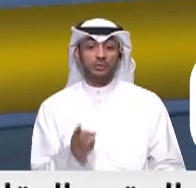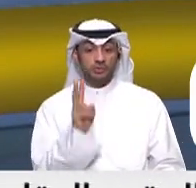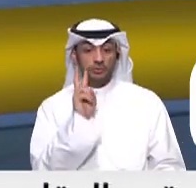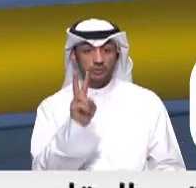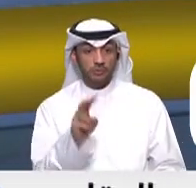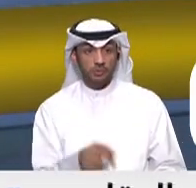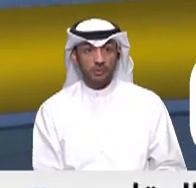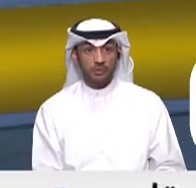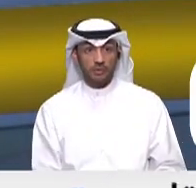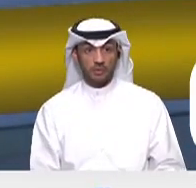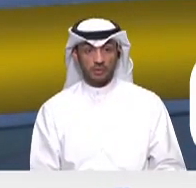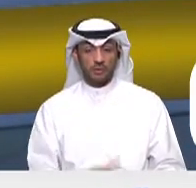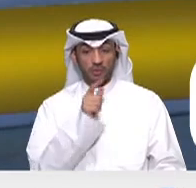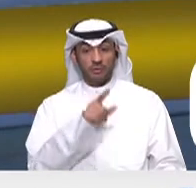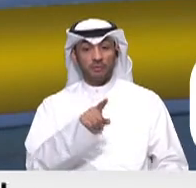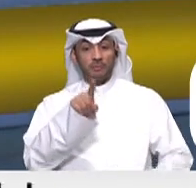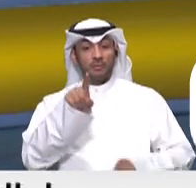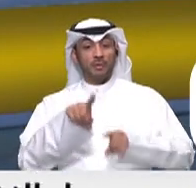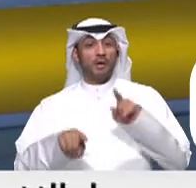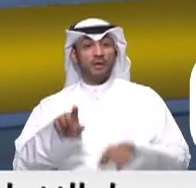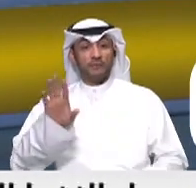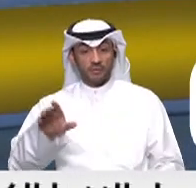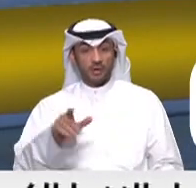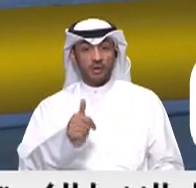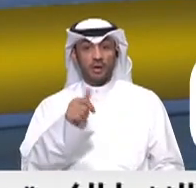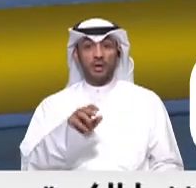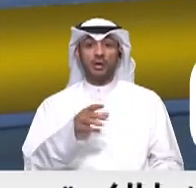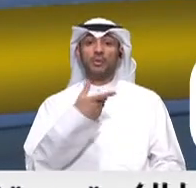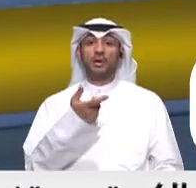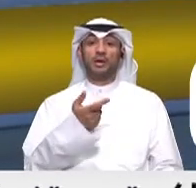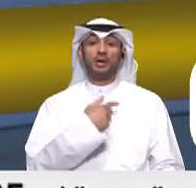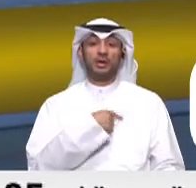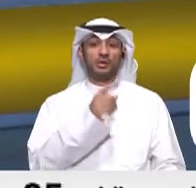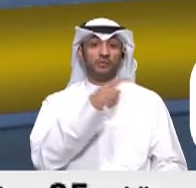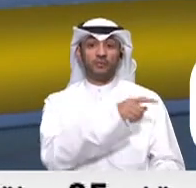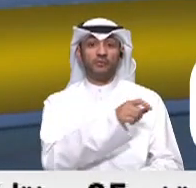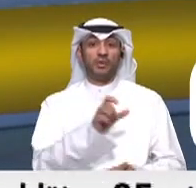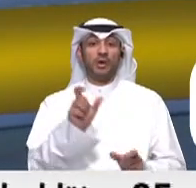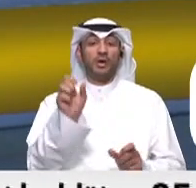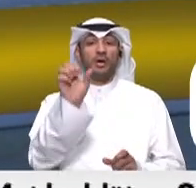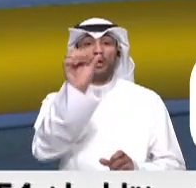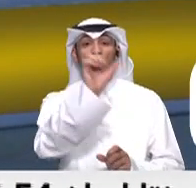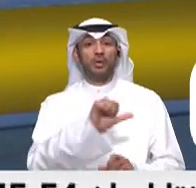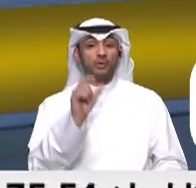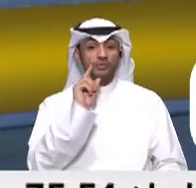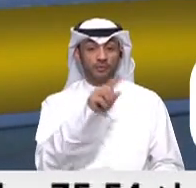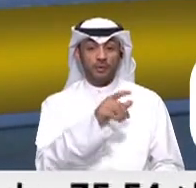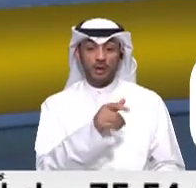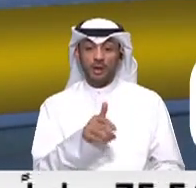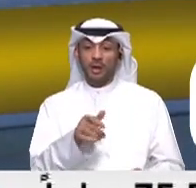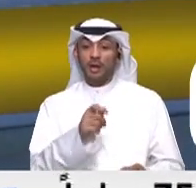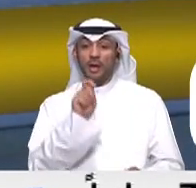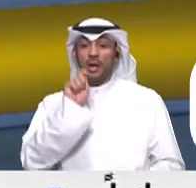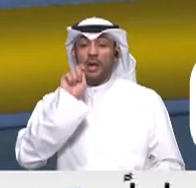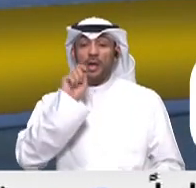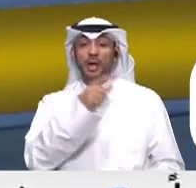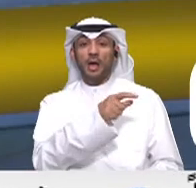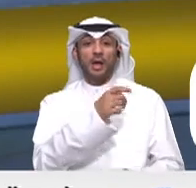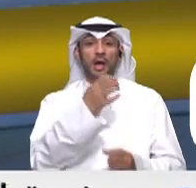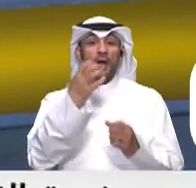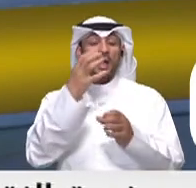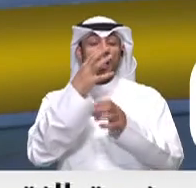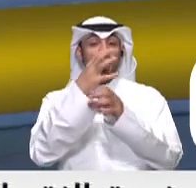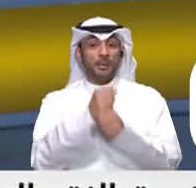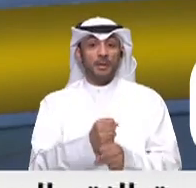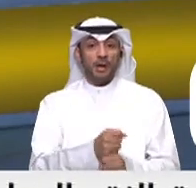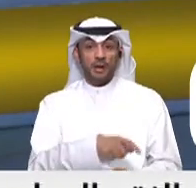راح في يعني حالات صارت مثلا واحد يدخل جوجل يكتب حمايه المستهلك بيقدم شكوى